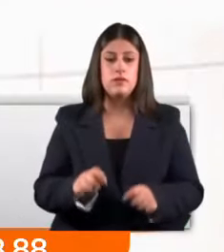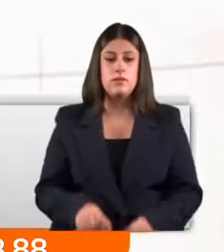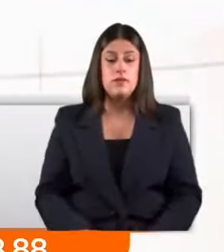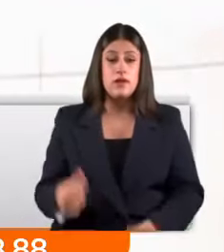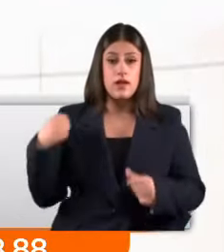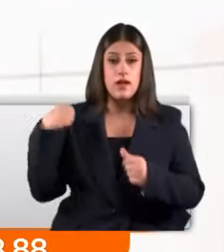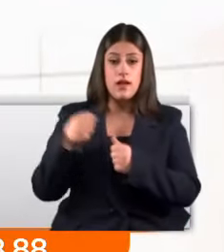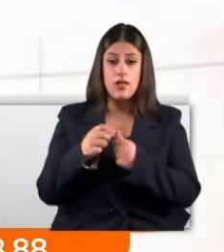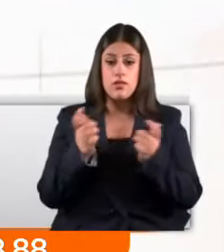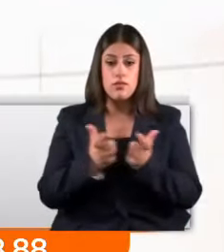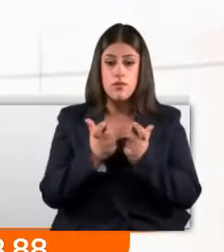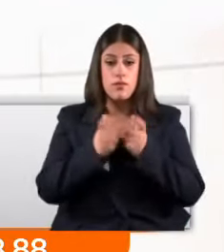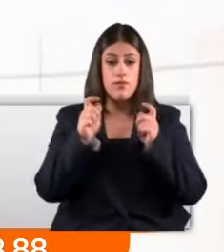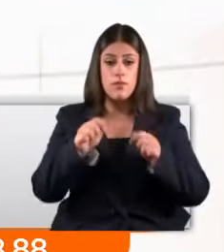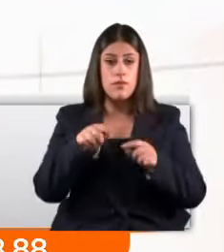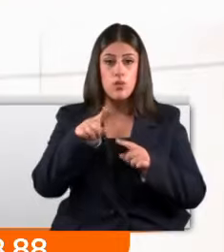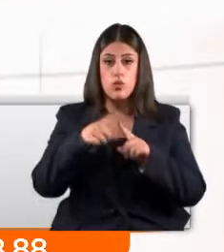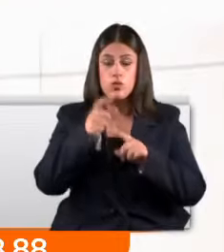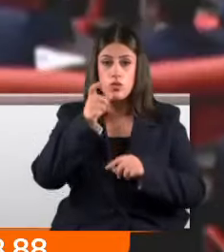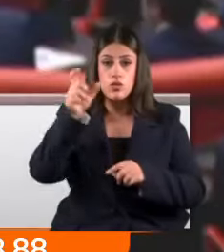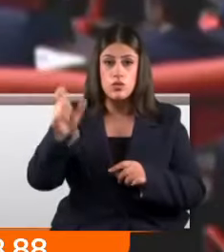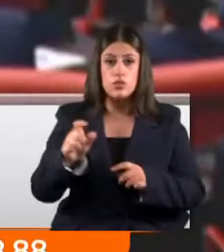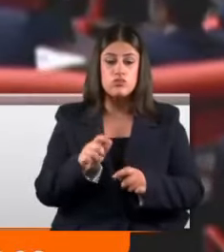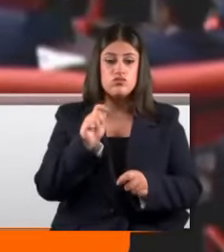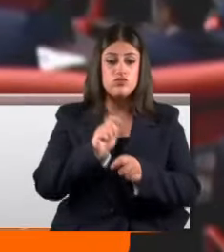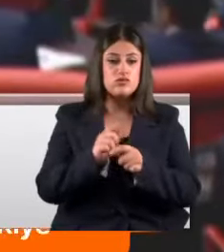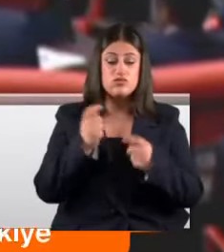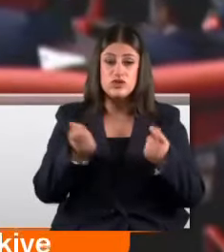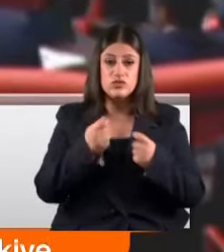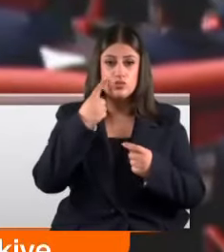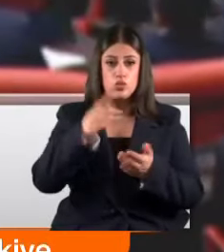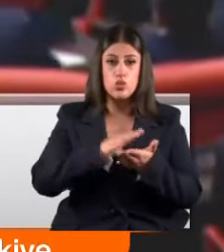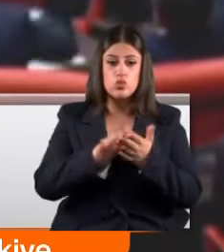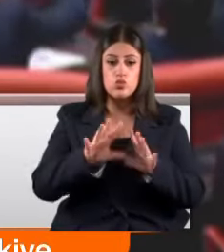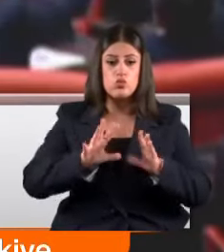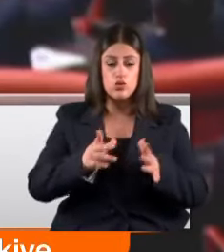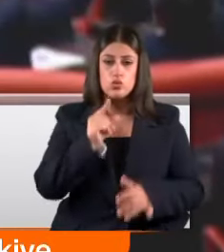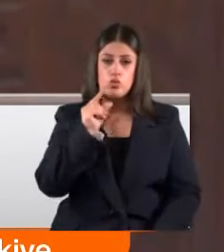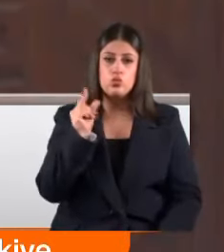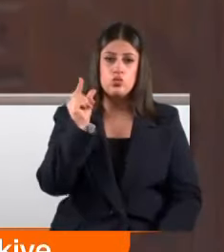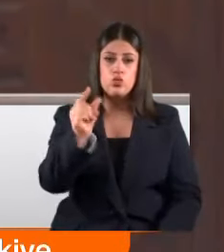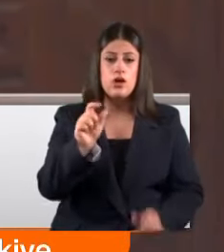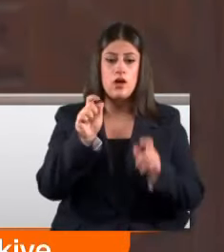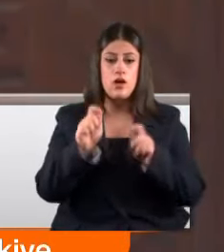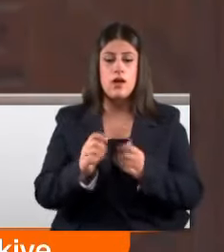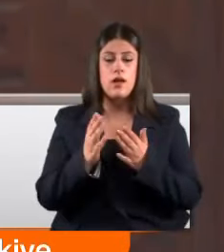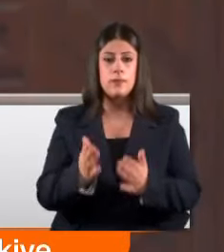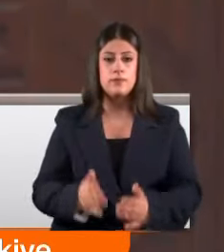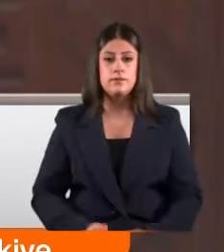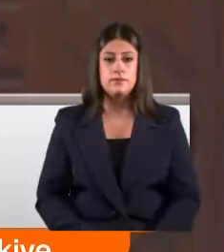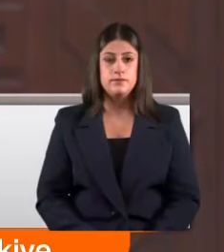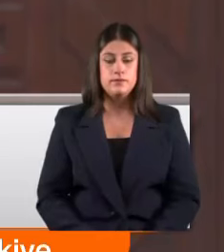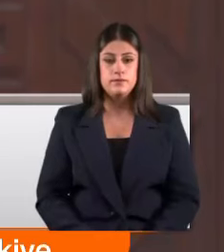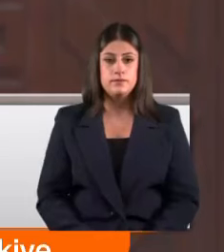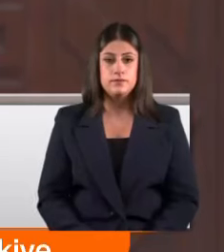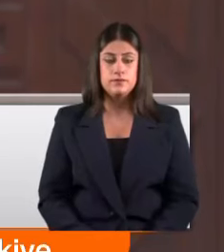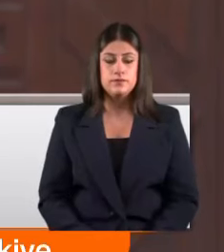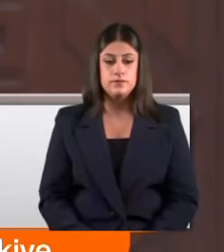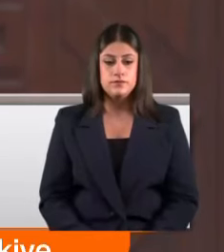Yeniden toplanan genel kurulda Türkoğlu'na çalışma düzenini bozduğu gerekçesiyle uyarma cezası verildi. Bursa milletvekili Yüksel